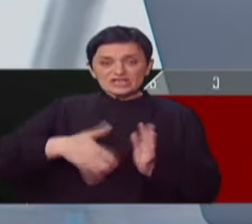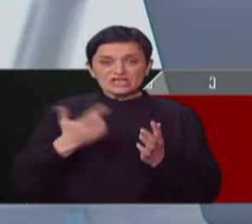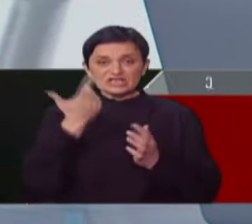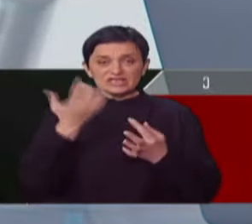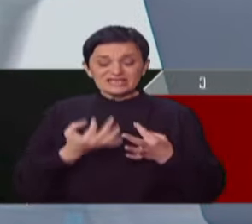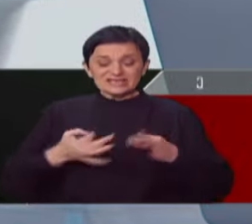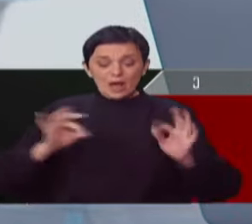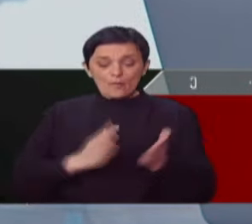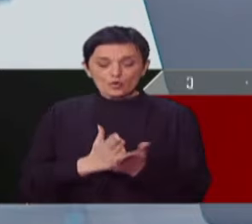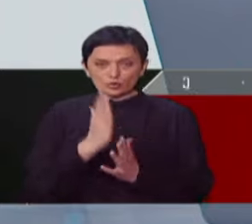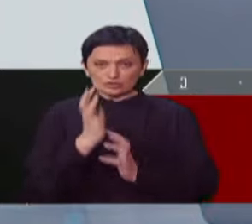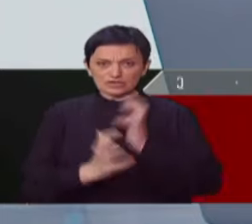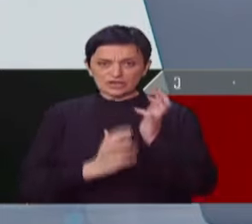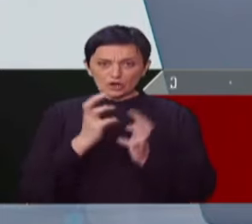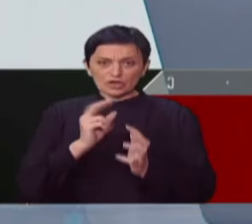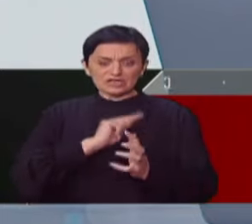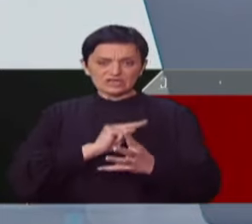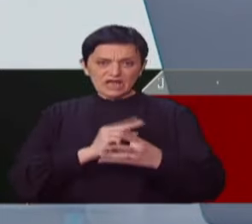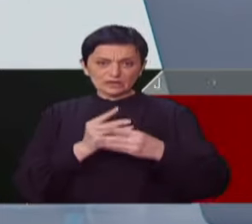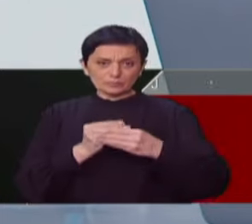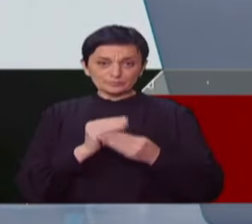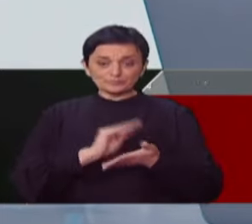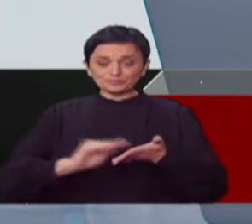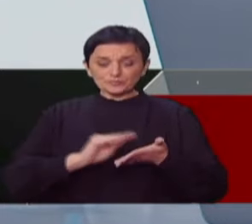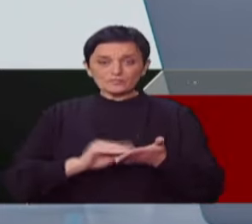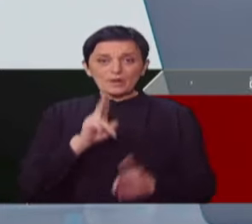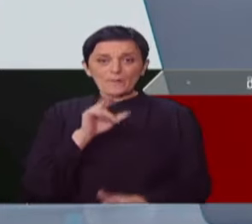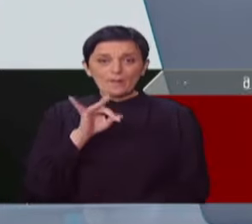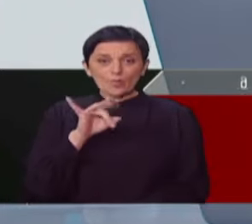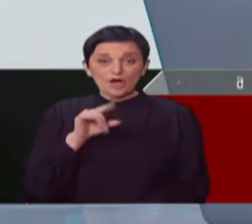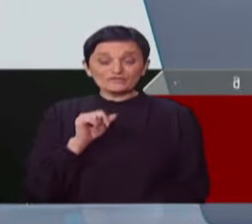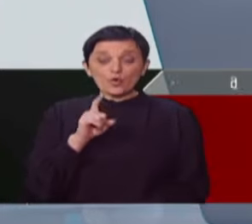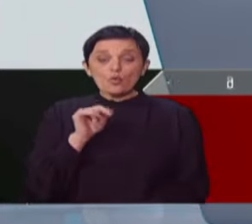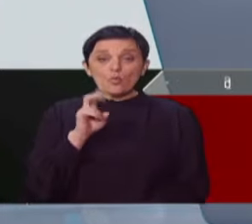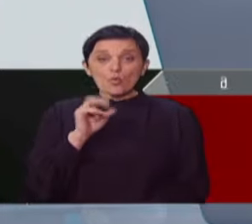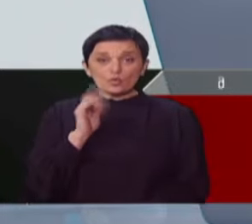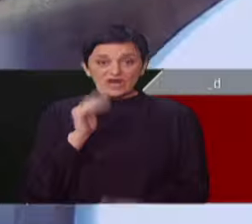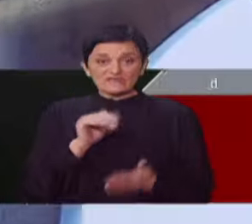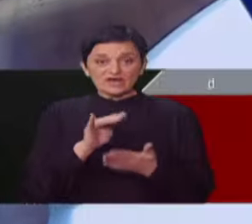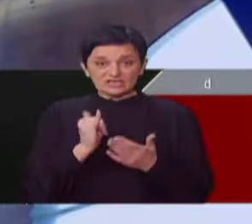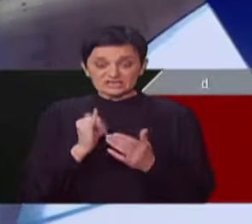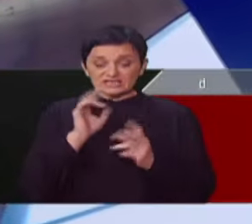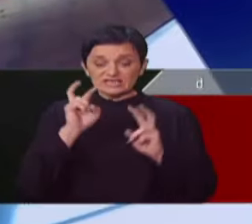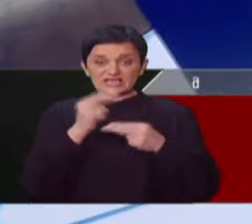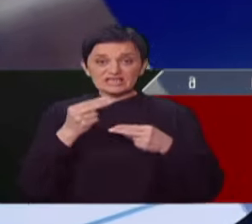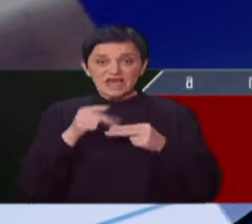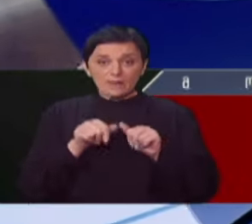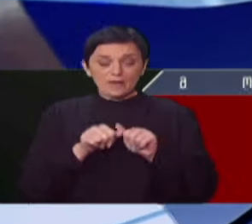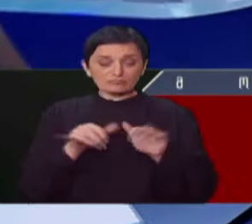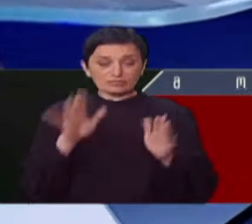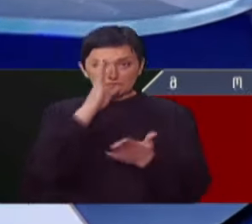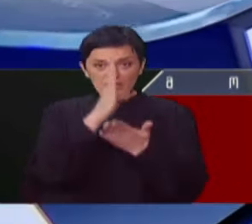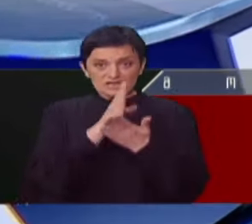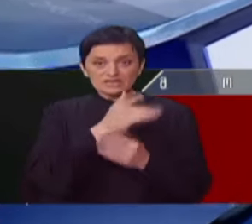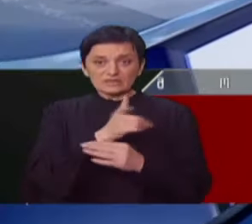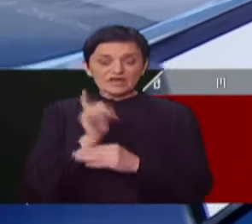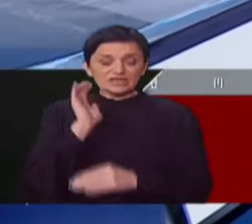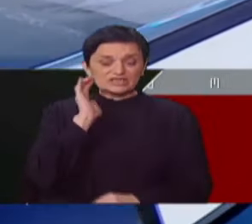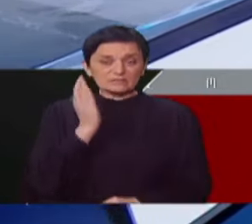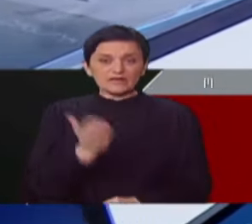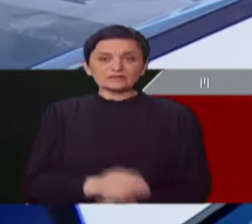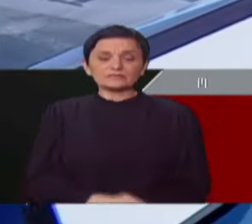სრულებისკენ მიმართულ საერთაშორისო თანამშრომლობას, წერს პაპუაშვილი. თეონა ხუბულავა განავრცობს თემას ახლა მოამპის პირდაპირ ეთერში. თეონა,